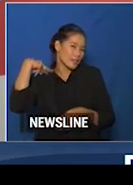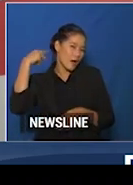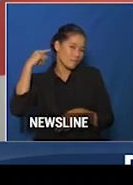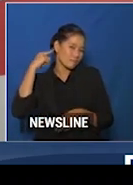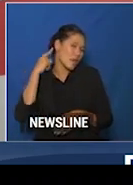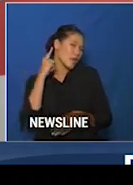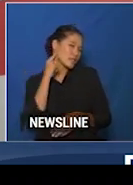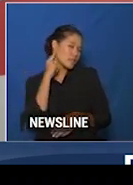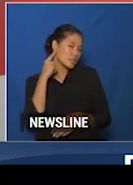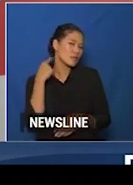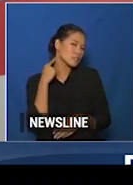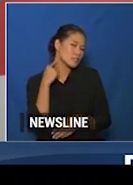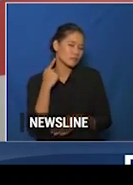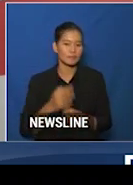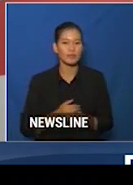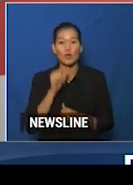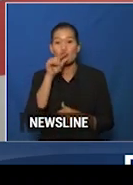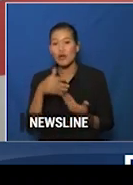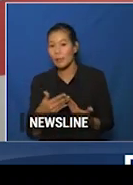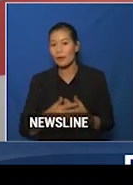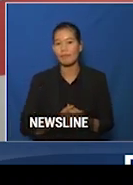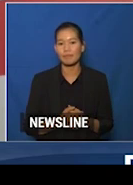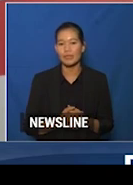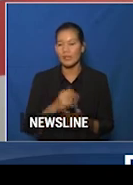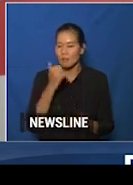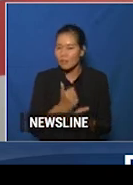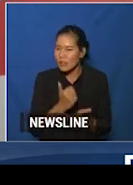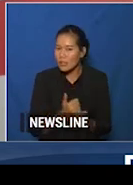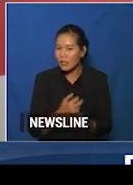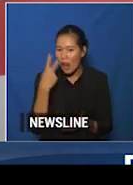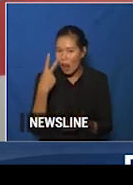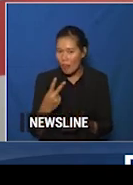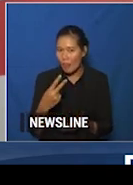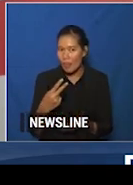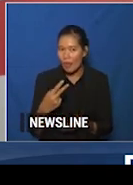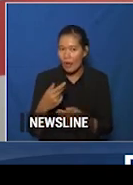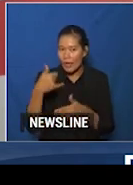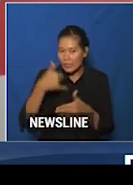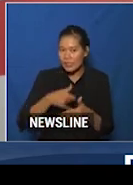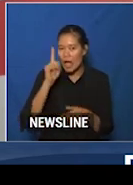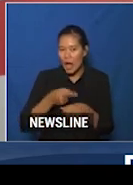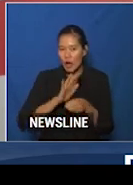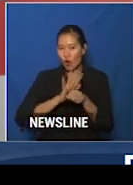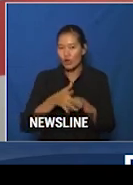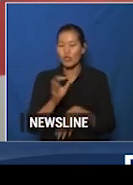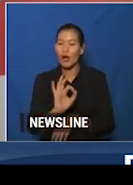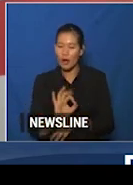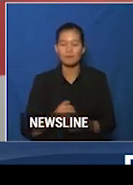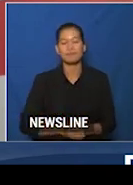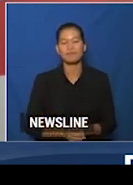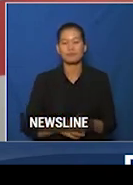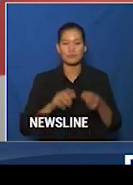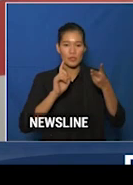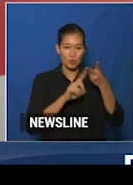dinding belakang rongga mulut untuk kemudian kita pastikan apakah mengandung virus atau tidak Kemudian